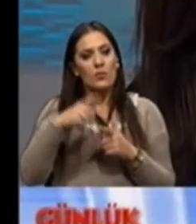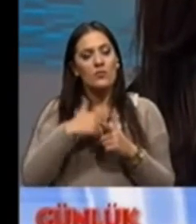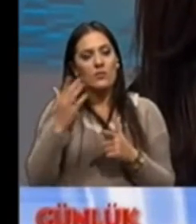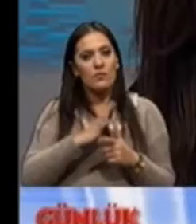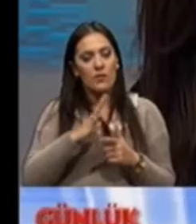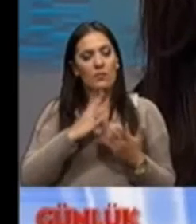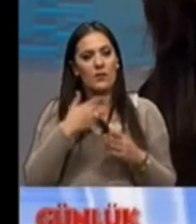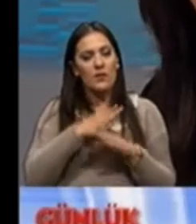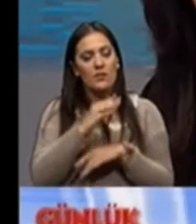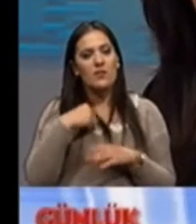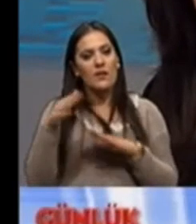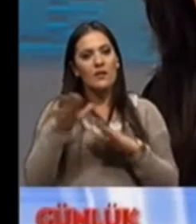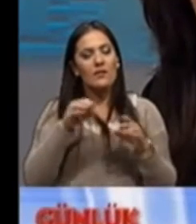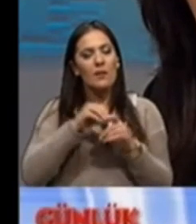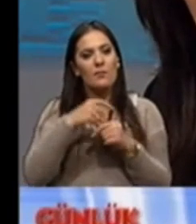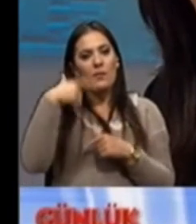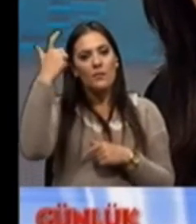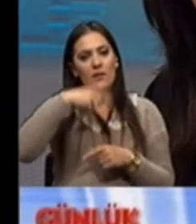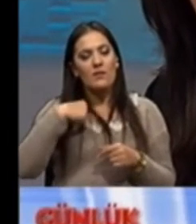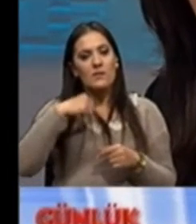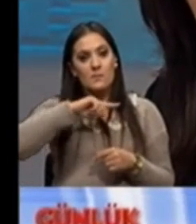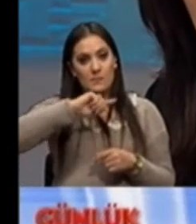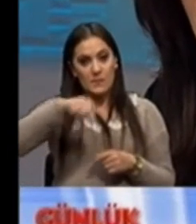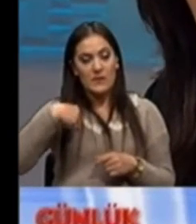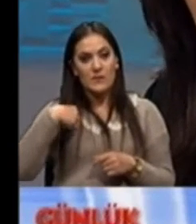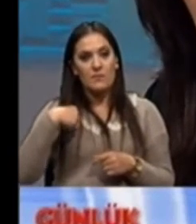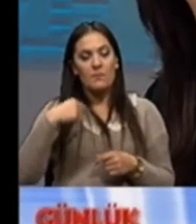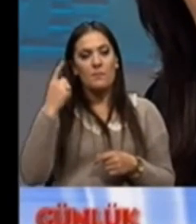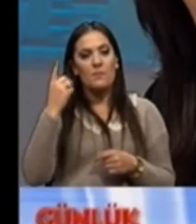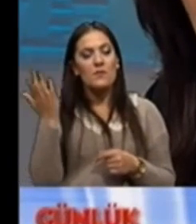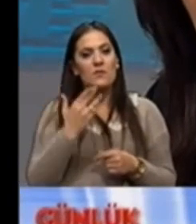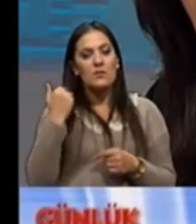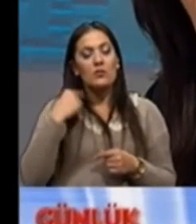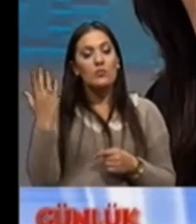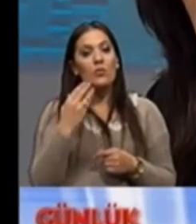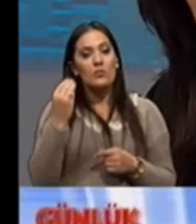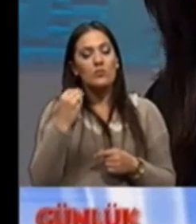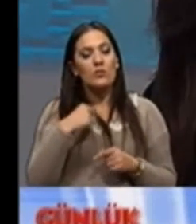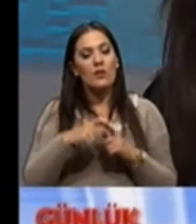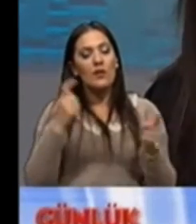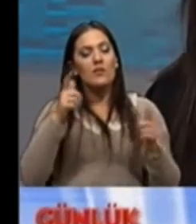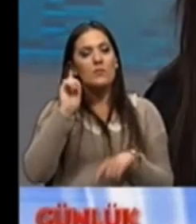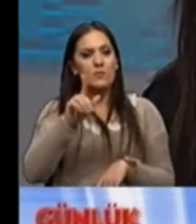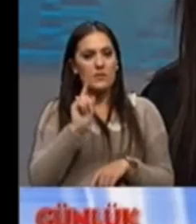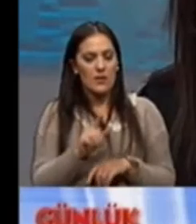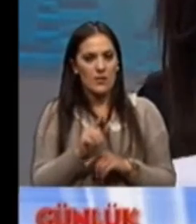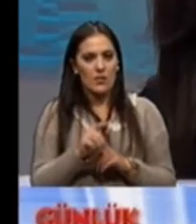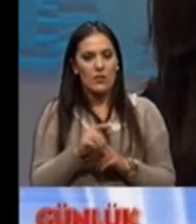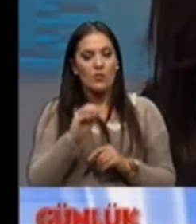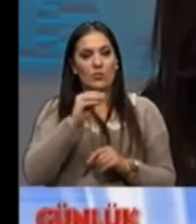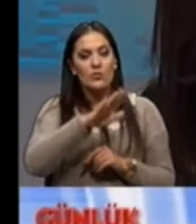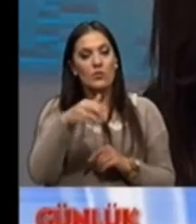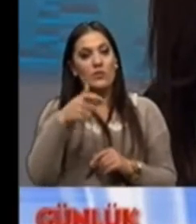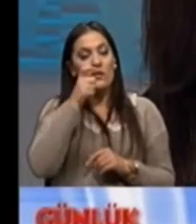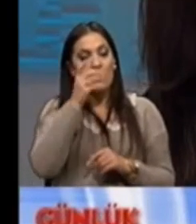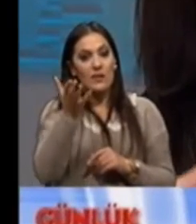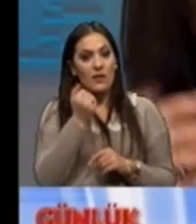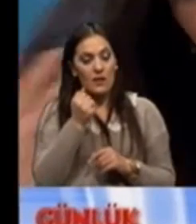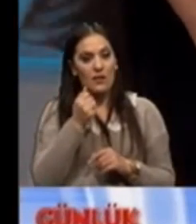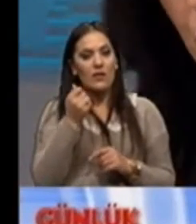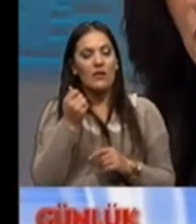refleksini bizim bir şekilde, çok güzel bir şekilde geliştirmemiz gerekiyor. Evet. Çocukları da dikkate alarak tabii toplum